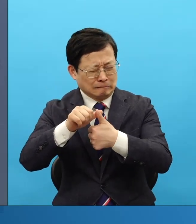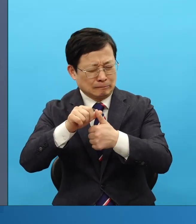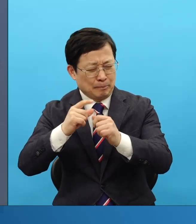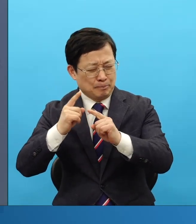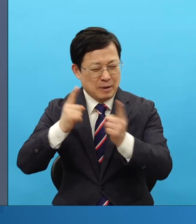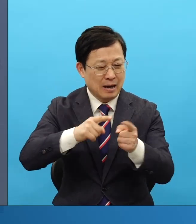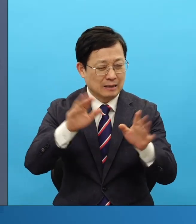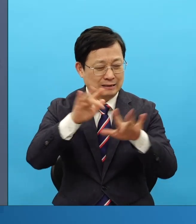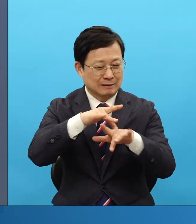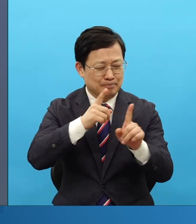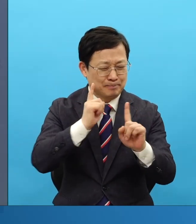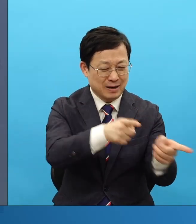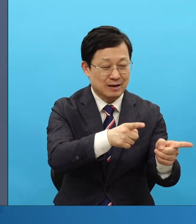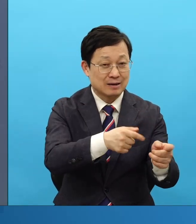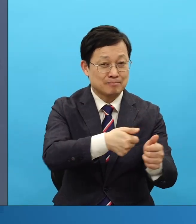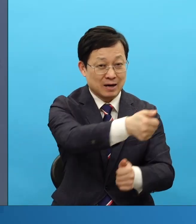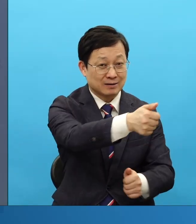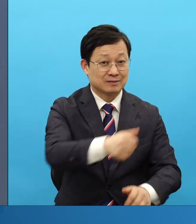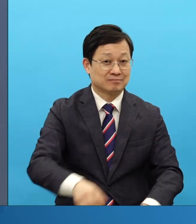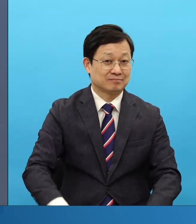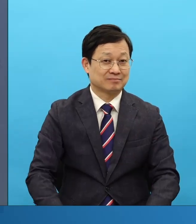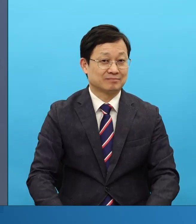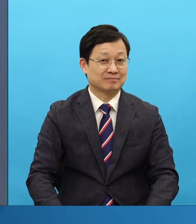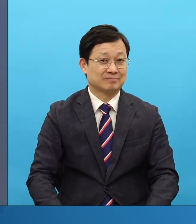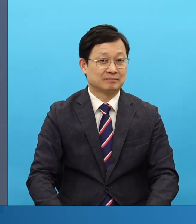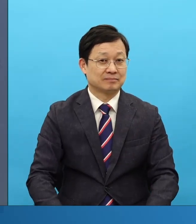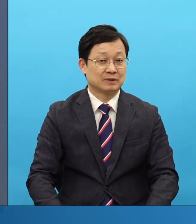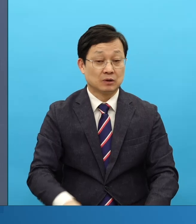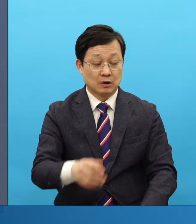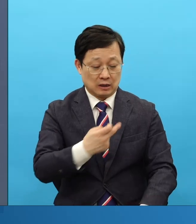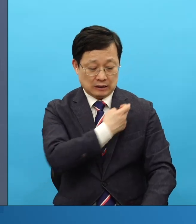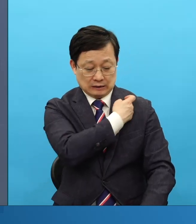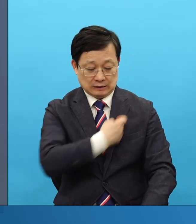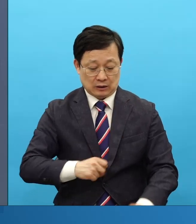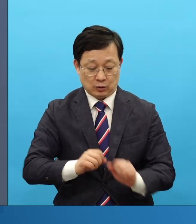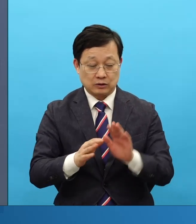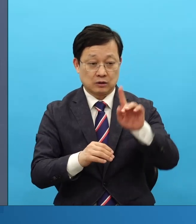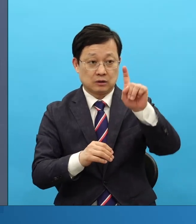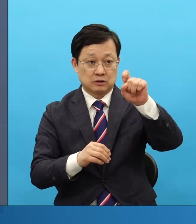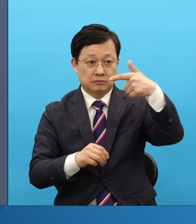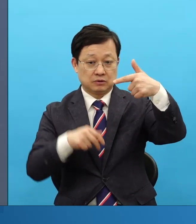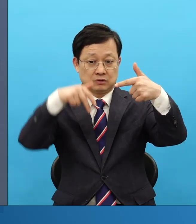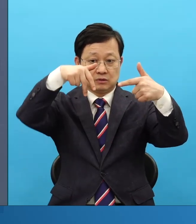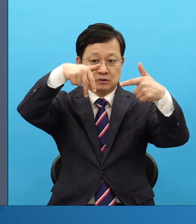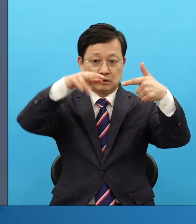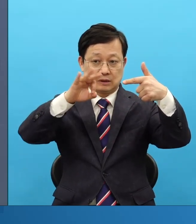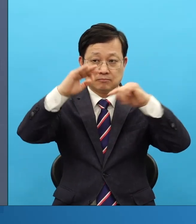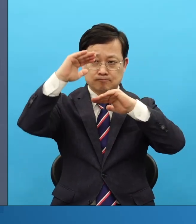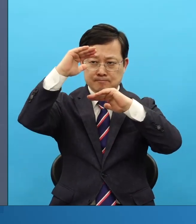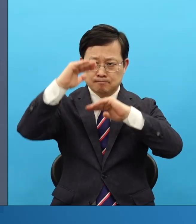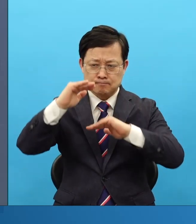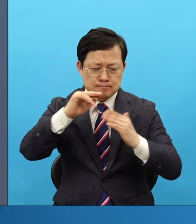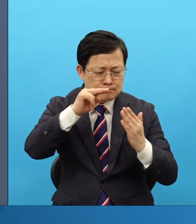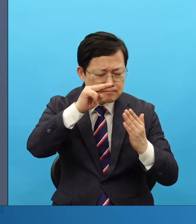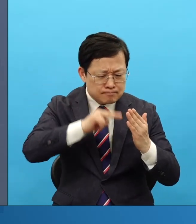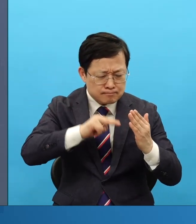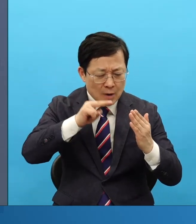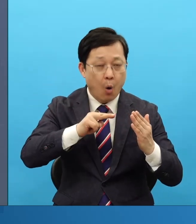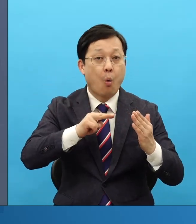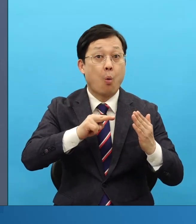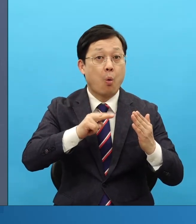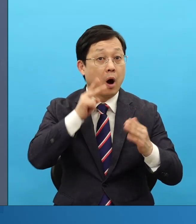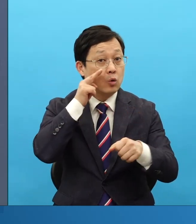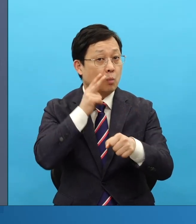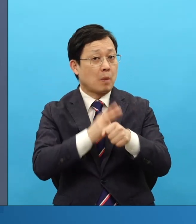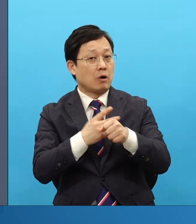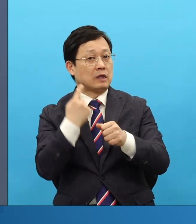broke down. That's what needs to happen 또 today. 16장을 전체 한번 읽어보세요. Then look at the entirety of chapter 지금 바울이 16. 했는 어마어마한 배경이 나옵니다. We see these tremendous backgrounds